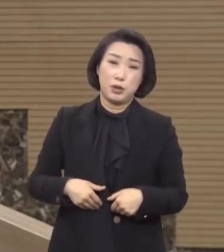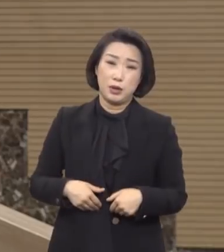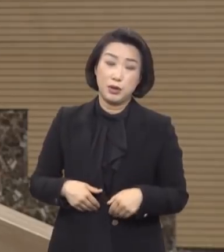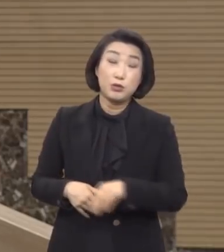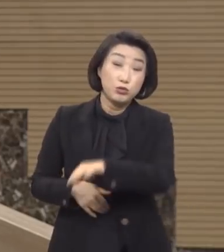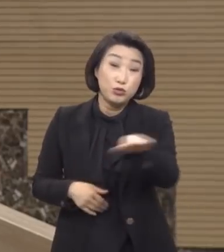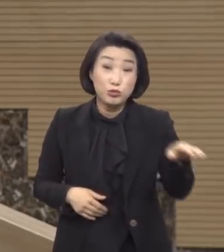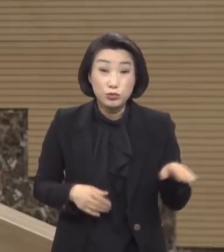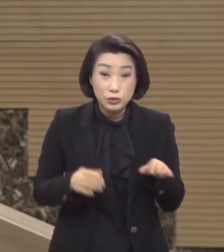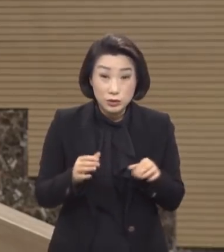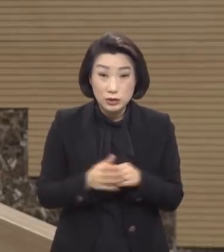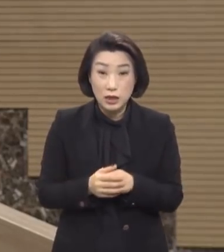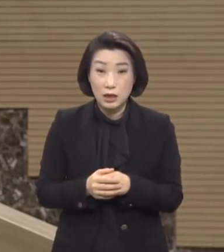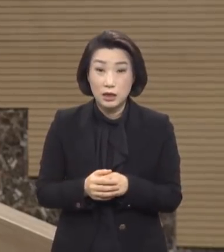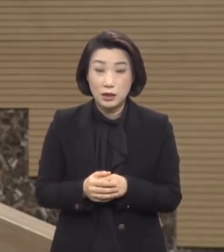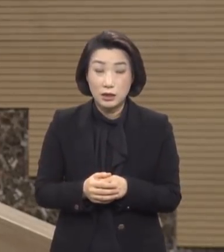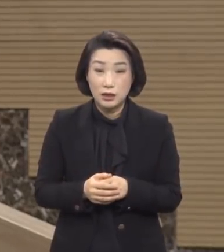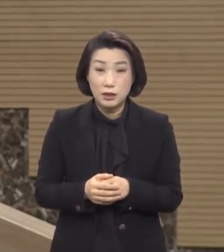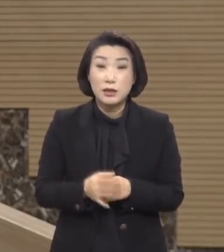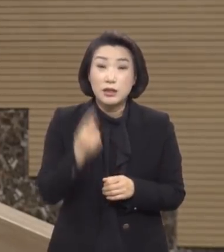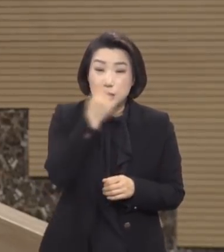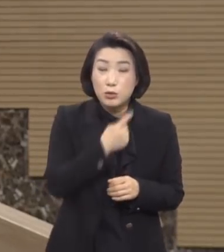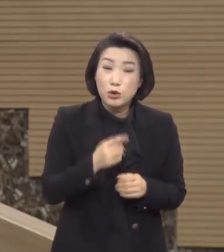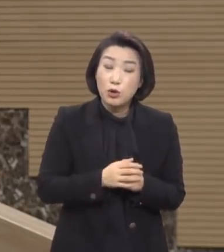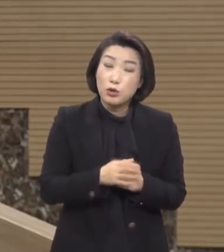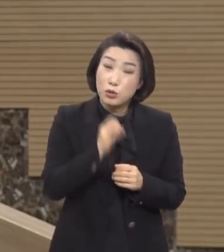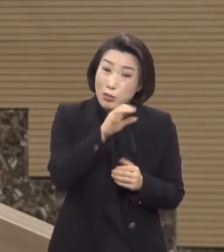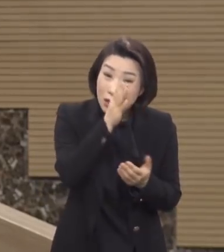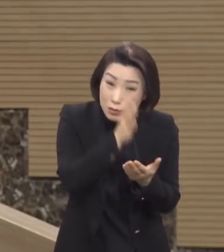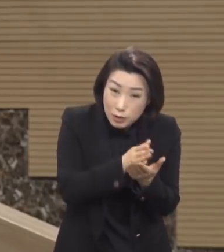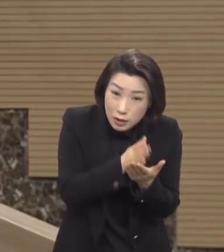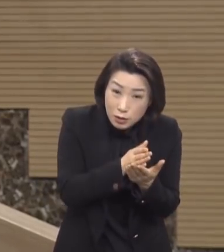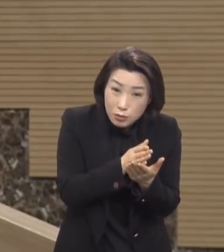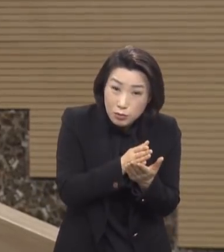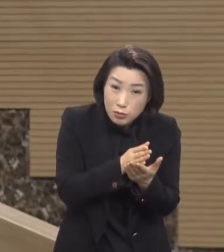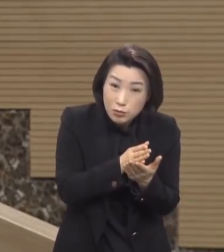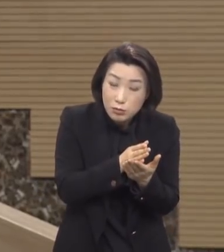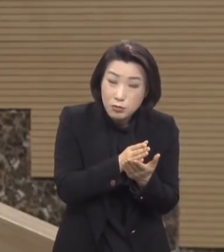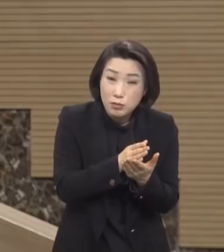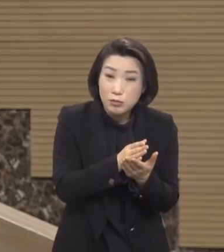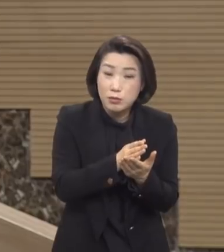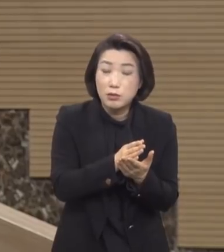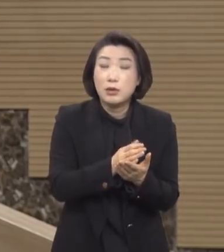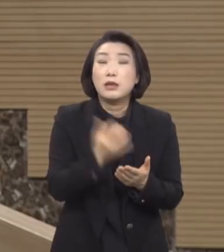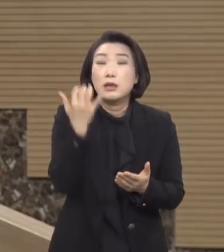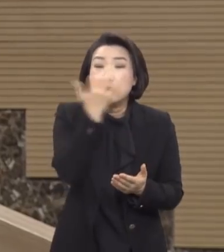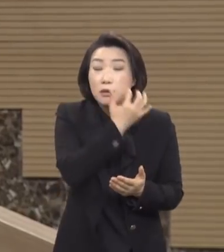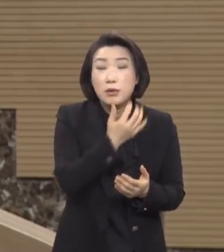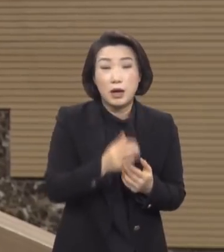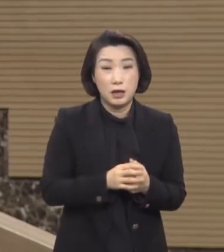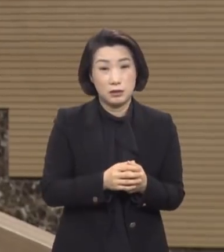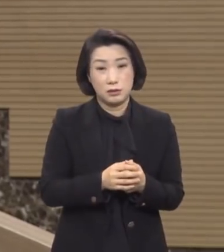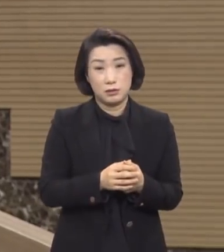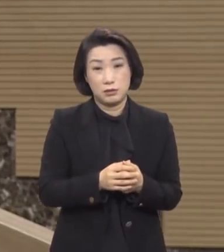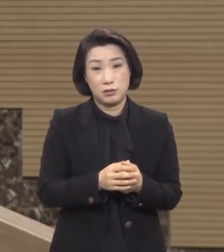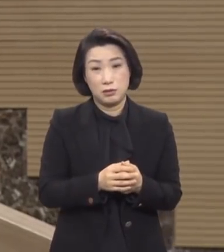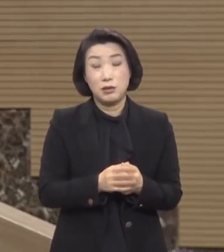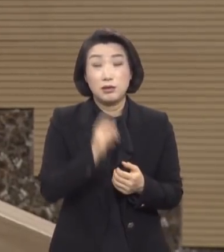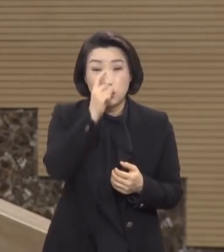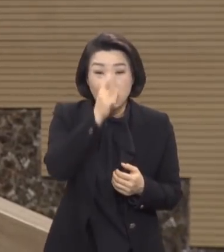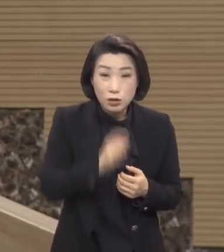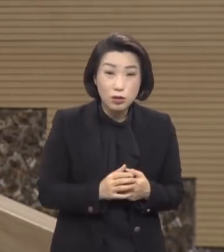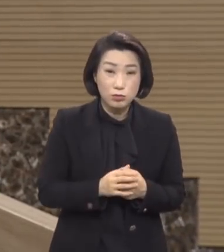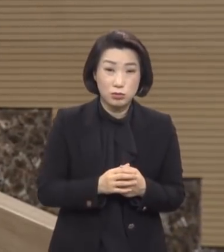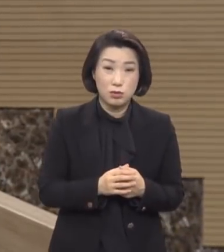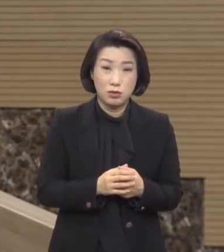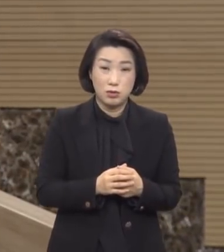그러니까 우리는 입 밖에도 내지 말라는 거, 응? 음행한 것, 더러운